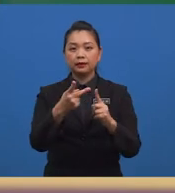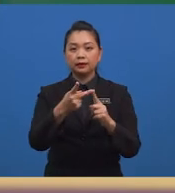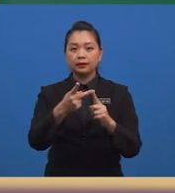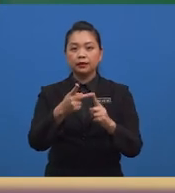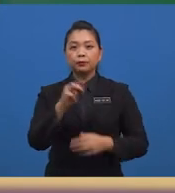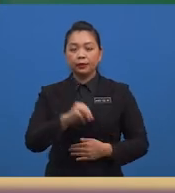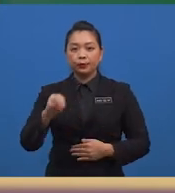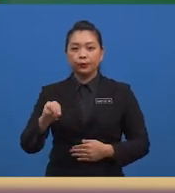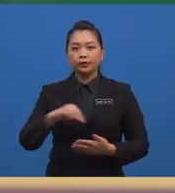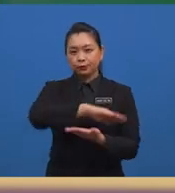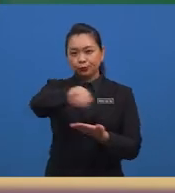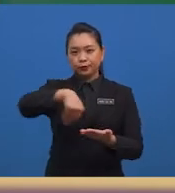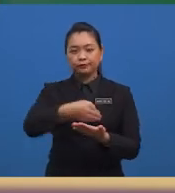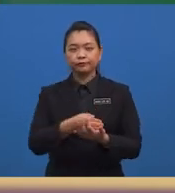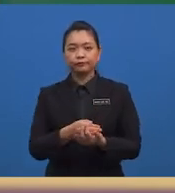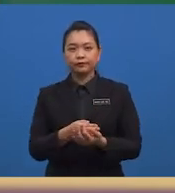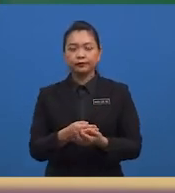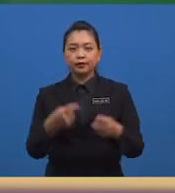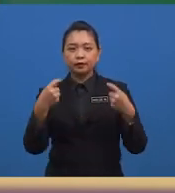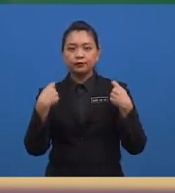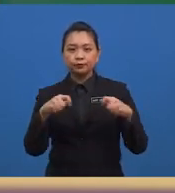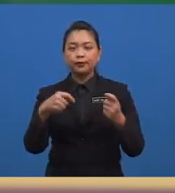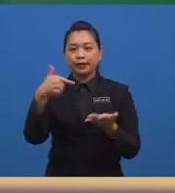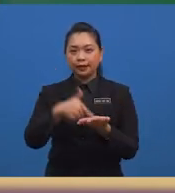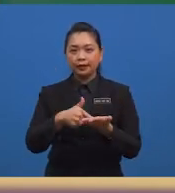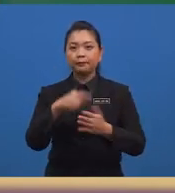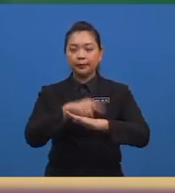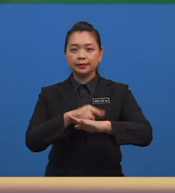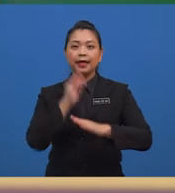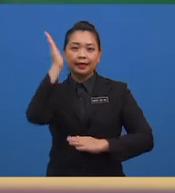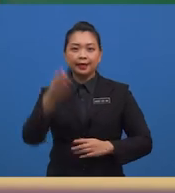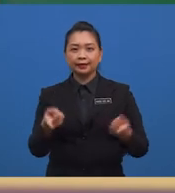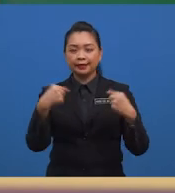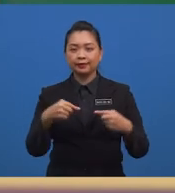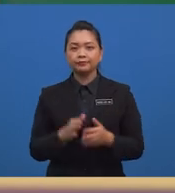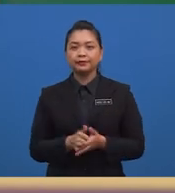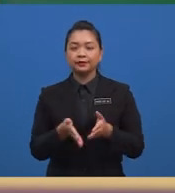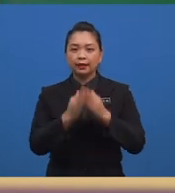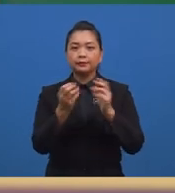kepada murid-murid semua. Jumpa lagi pada masa akan datang.